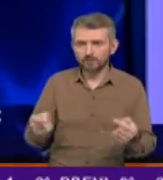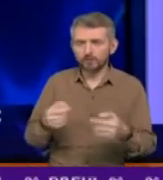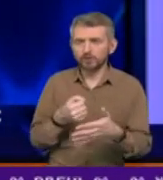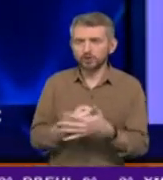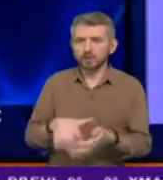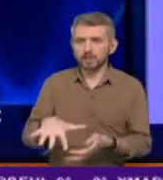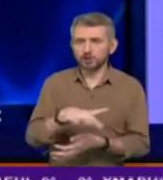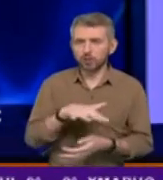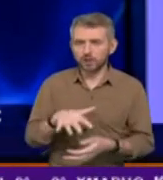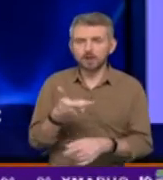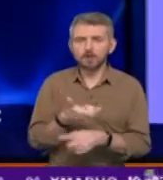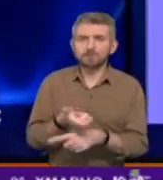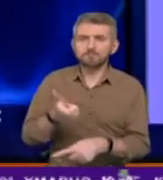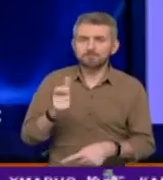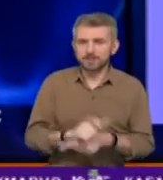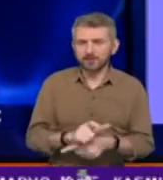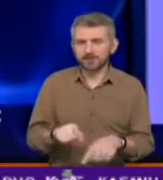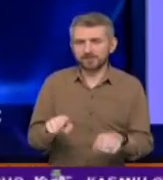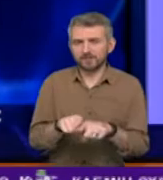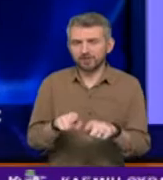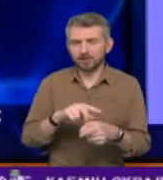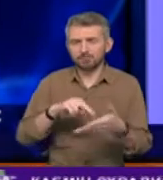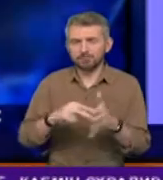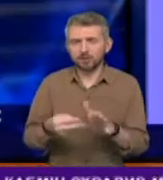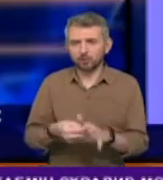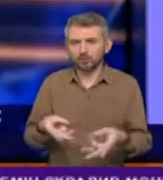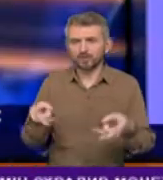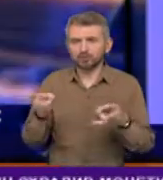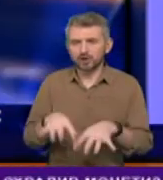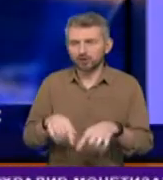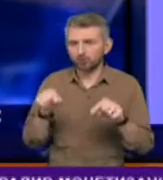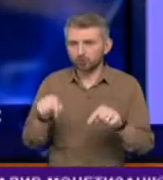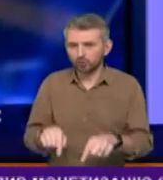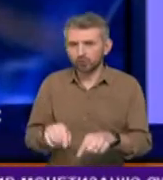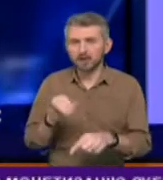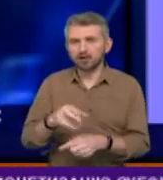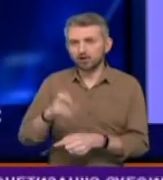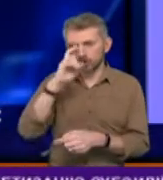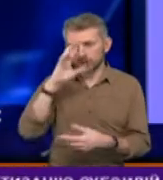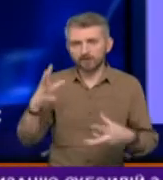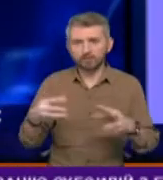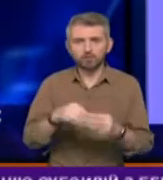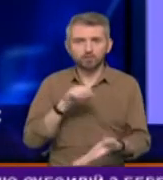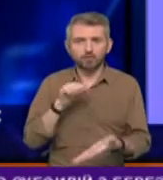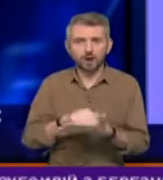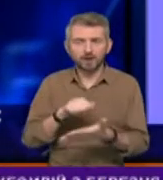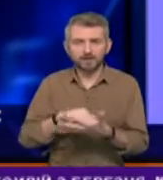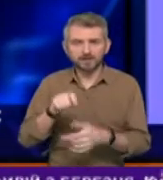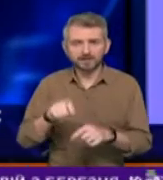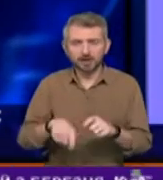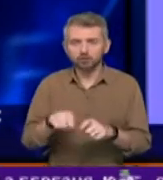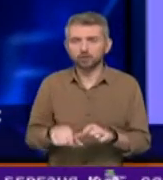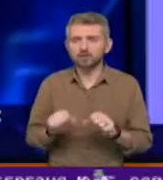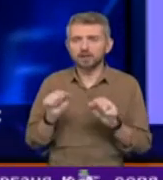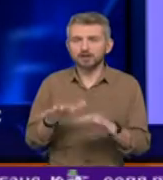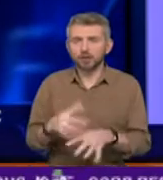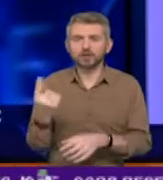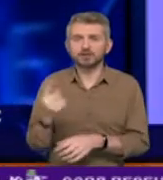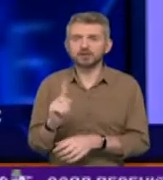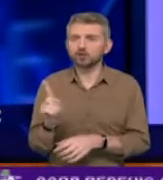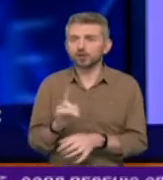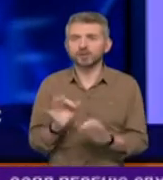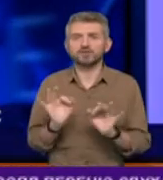хотілося б отримати відповідь. Вислухати тільки, будь ласка, до кінця питання. У 2006 році мій